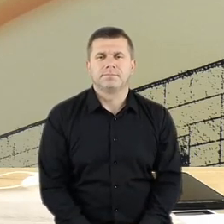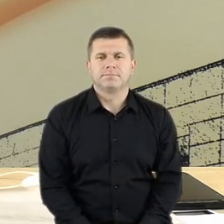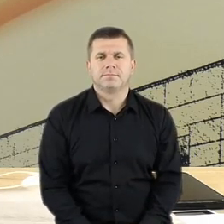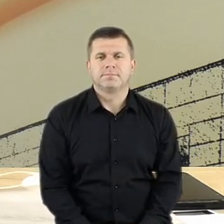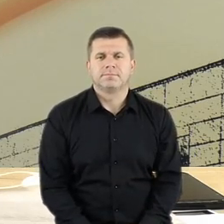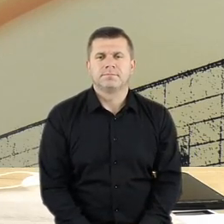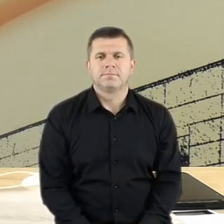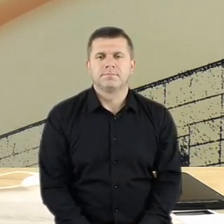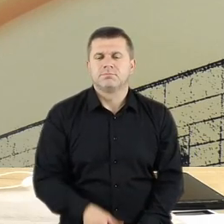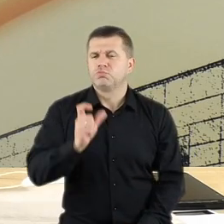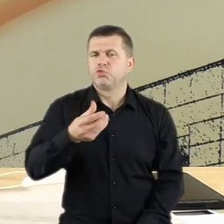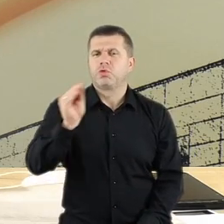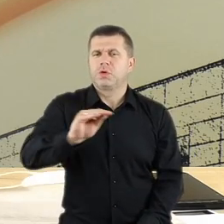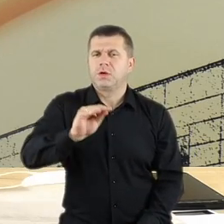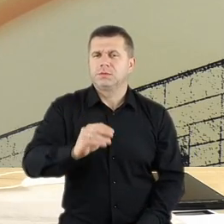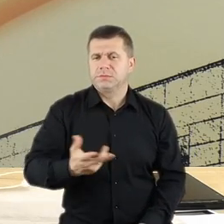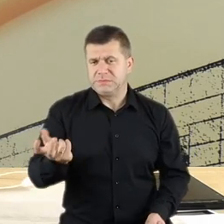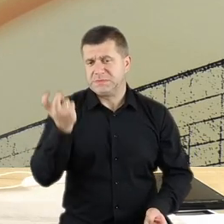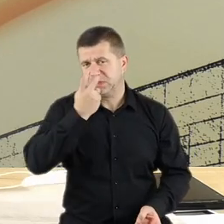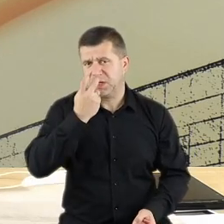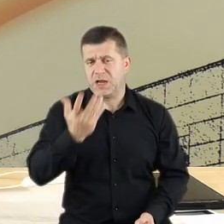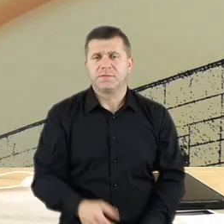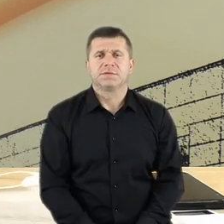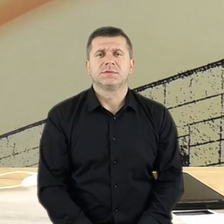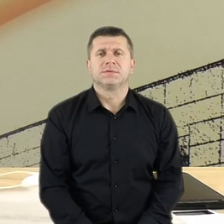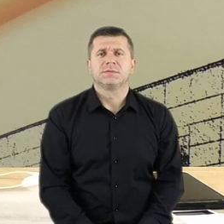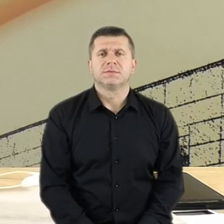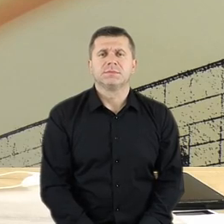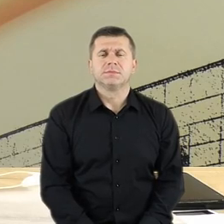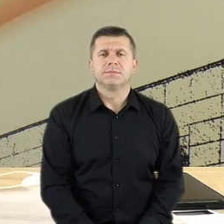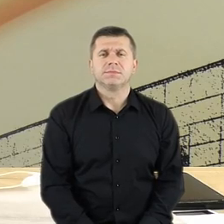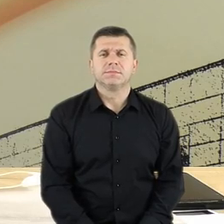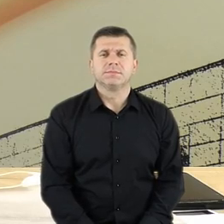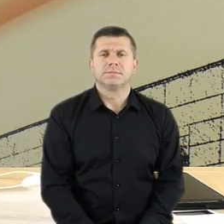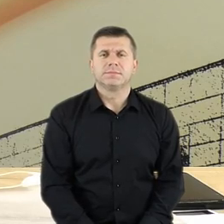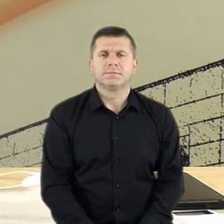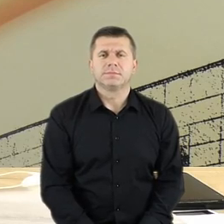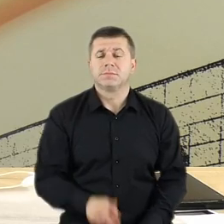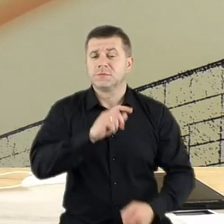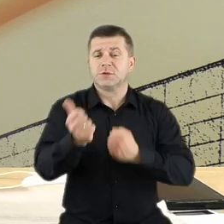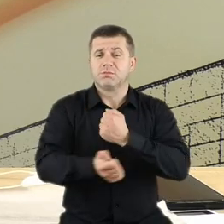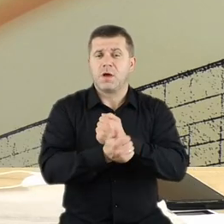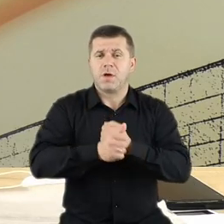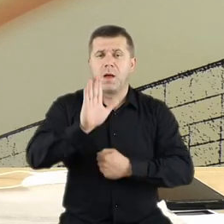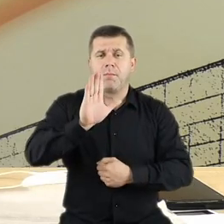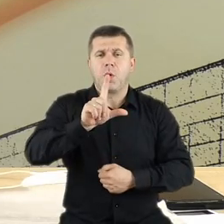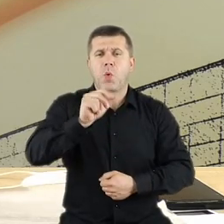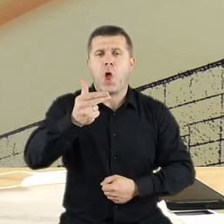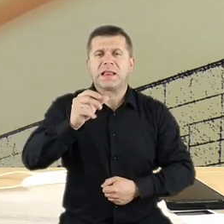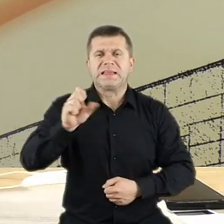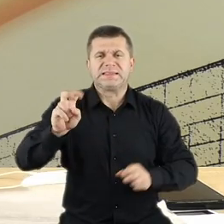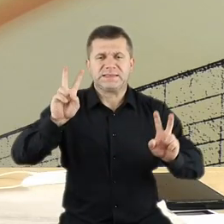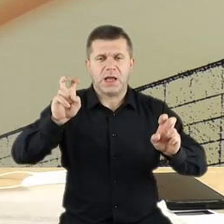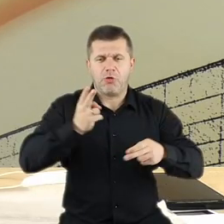No i co jeszcze takie ciekawsze ściągnąć gry z powodu błonicy umierało dużo